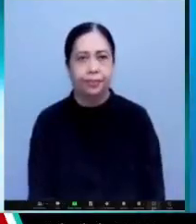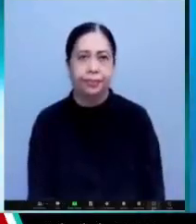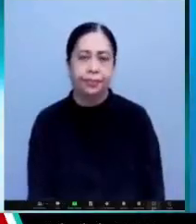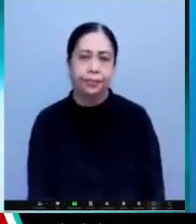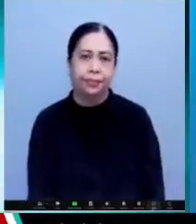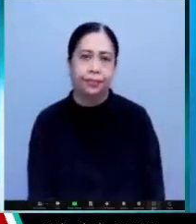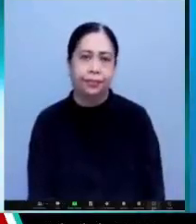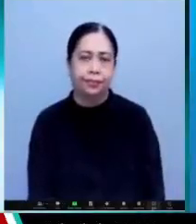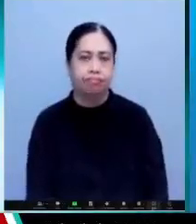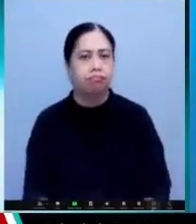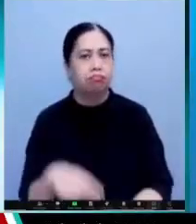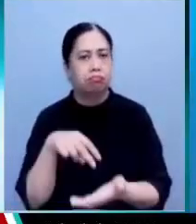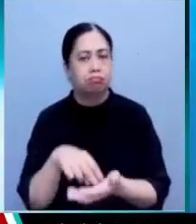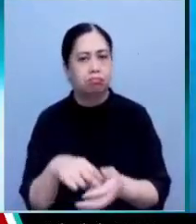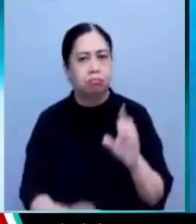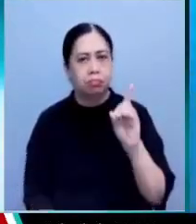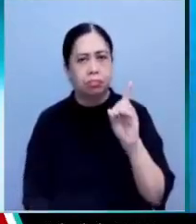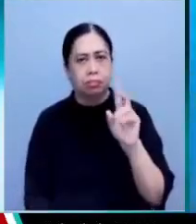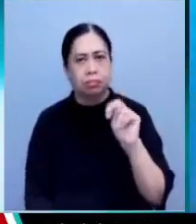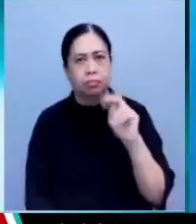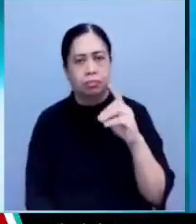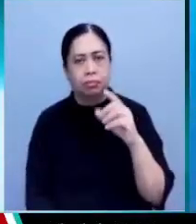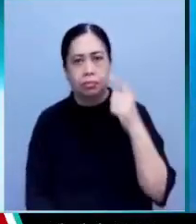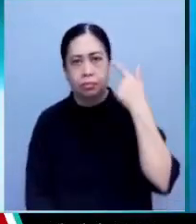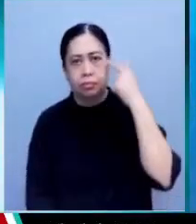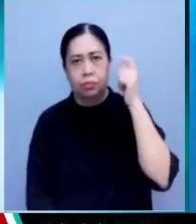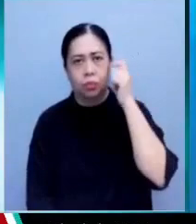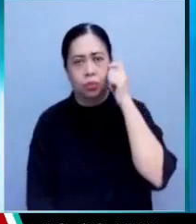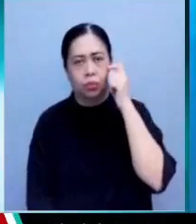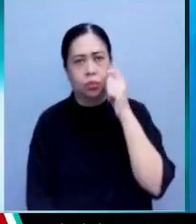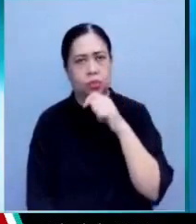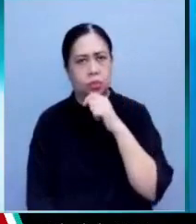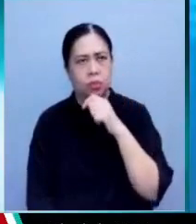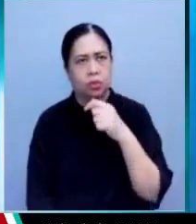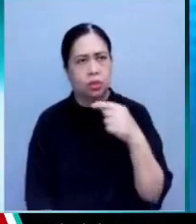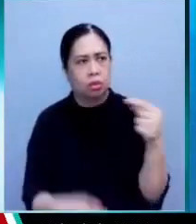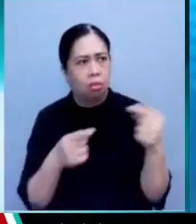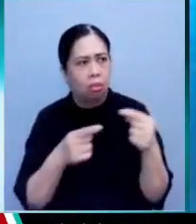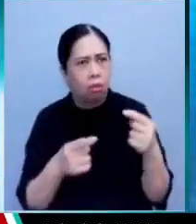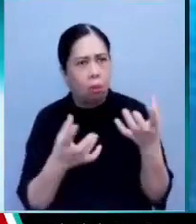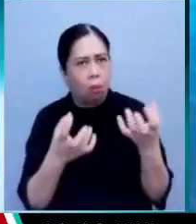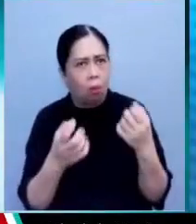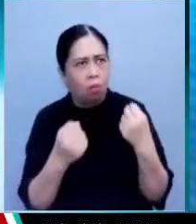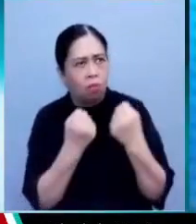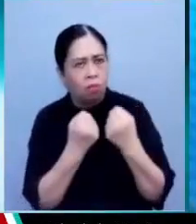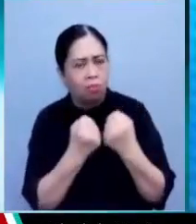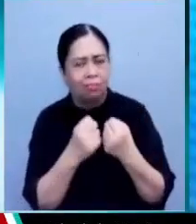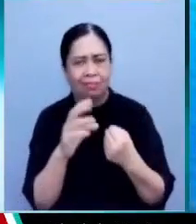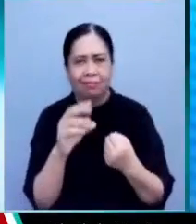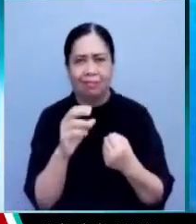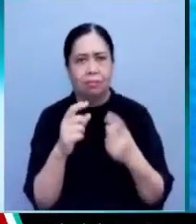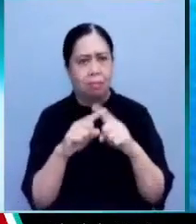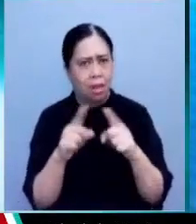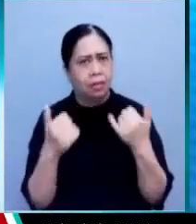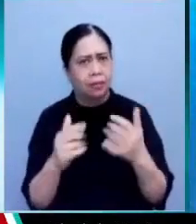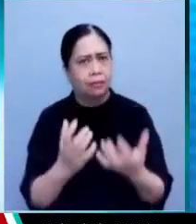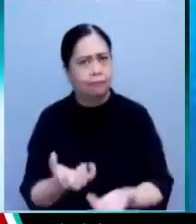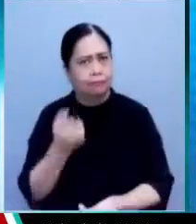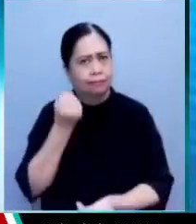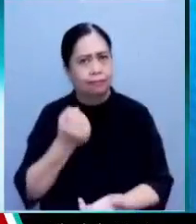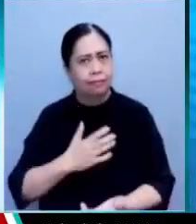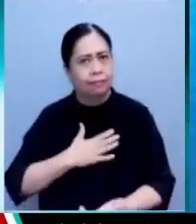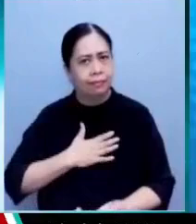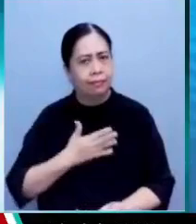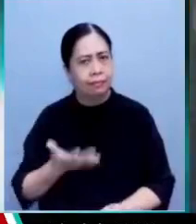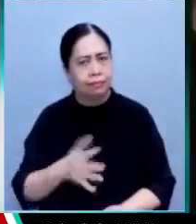Nanindigan si Defense Secretary Gilbert Chodoro na hindi naghahanap ng away ang Pilipinas. Pero dapat lang daw nating angkinin ang ating